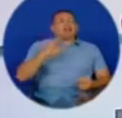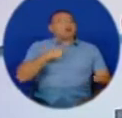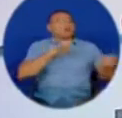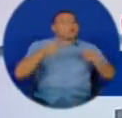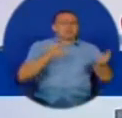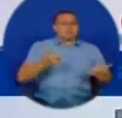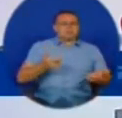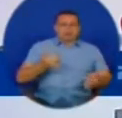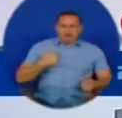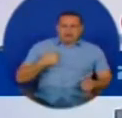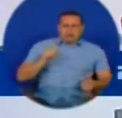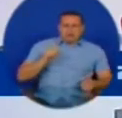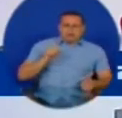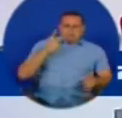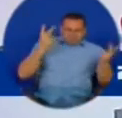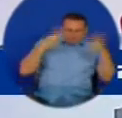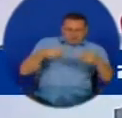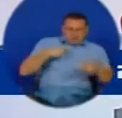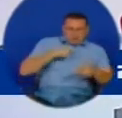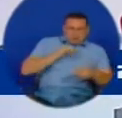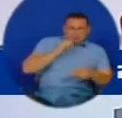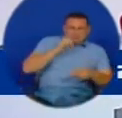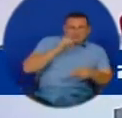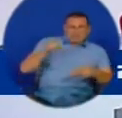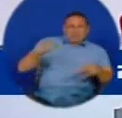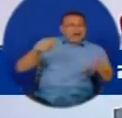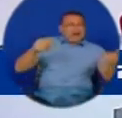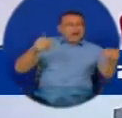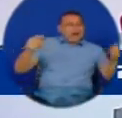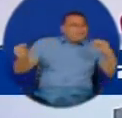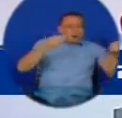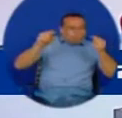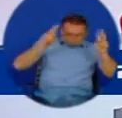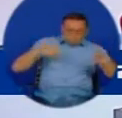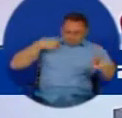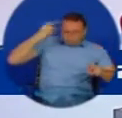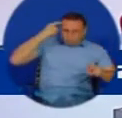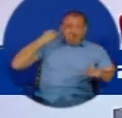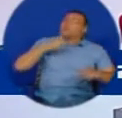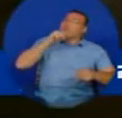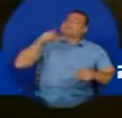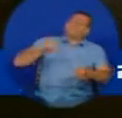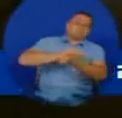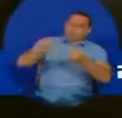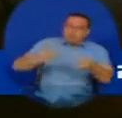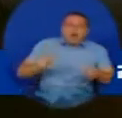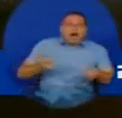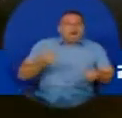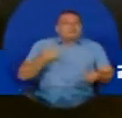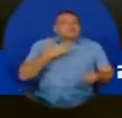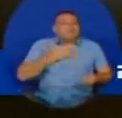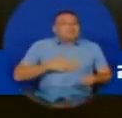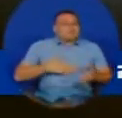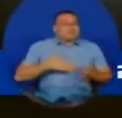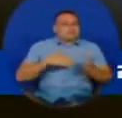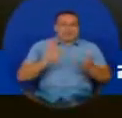אחד לא בא לנסות באמנה הזאת לטשטש את המחלוקת הפוליטית. באמנה הזאת מה שאנחנו רוצים לעשות הוא לקבוע את